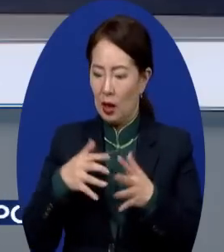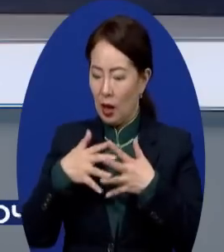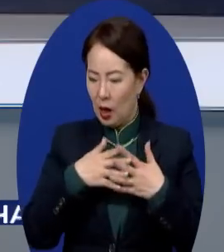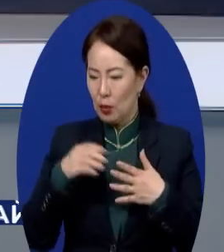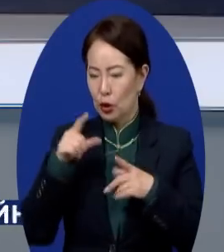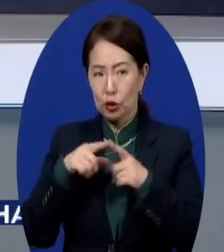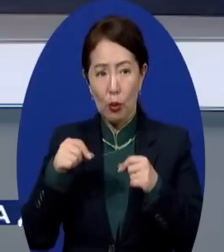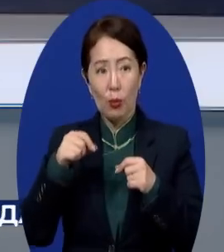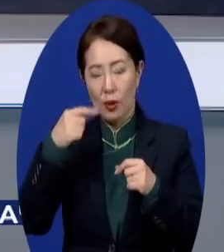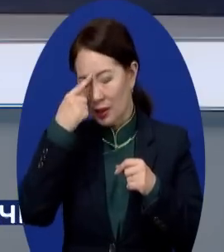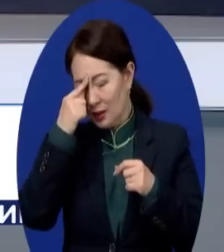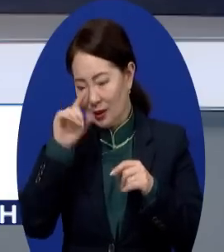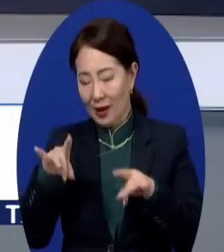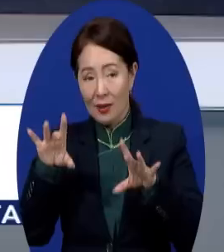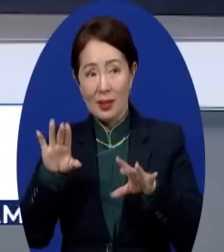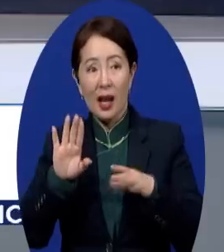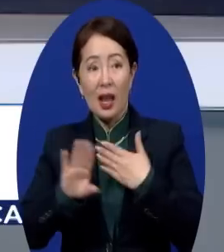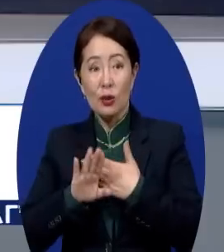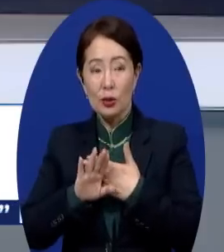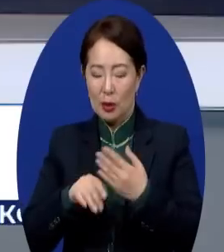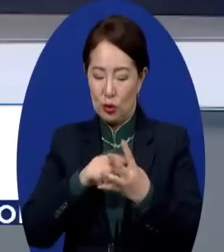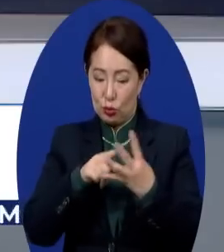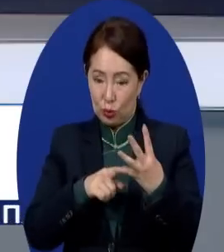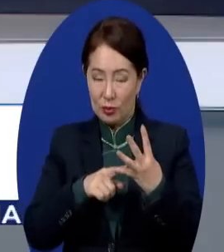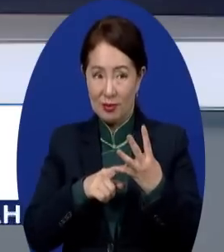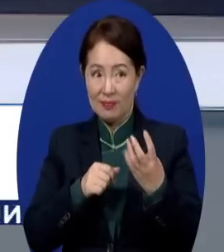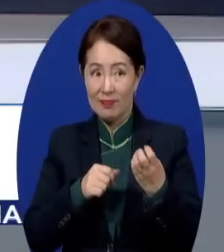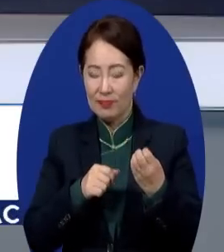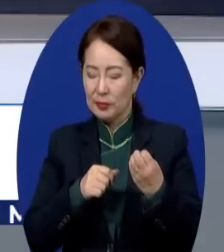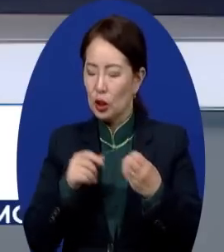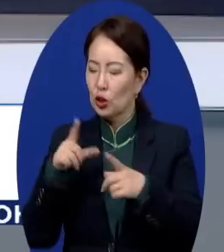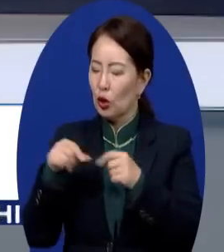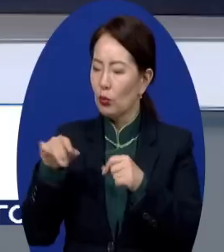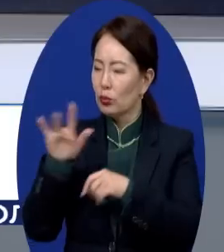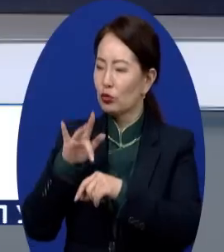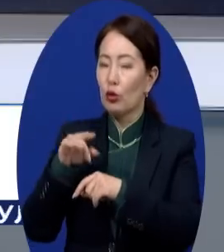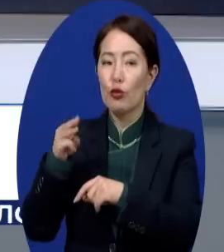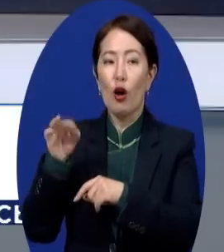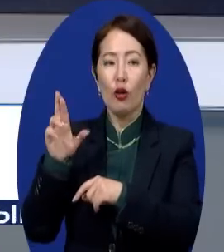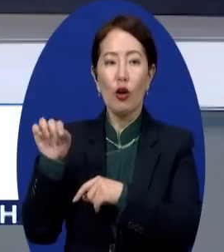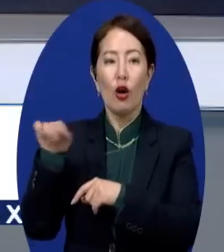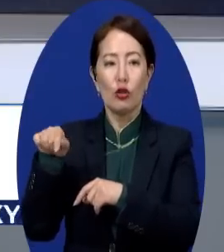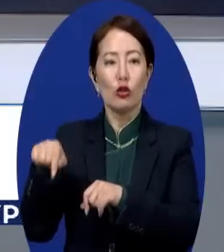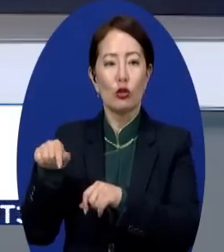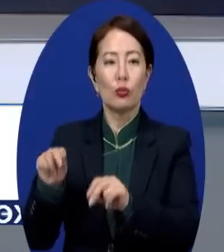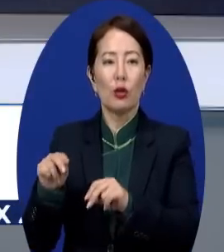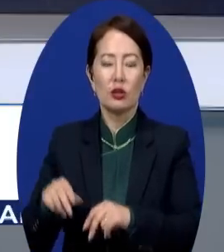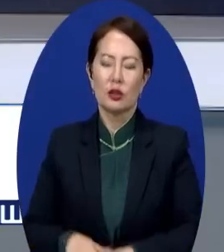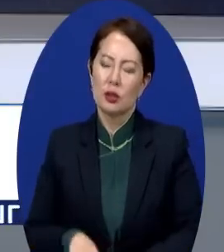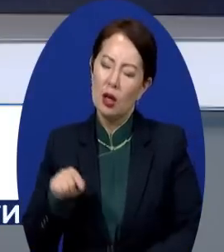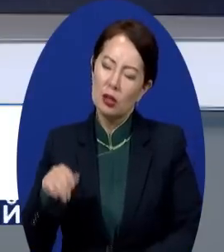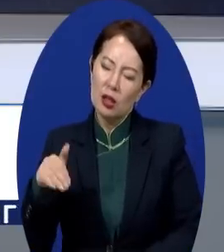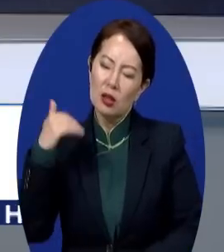Энэтхэг, Австралийн аюулгүй байдлын дөрвөн талт яриа хэлэлцээ Квад эвслийн дээд хэмжээний уулзалт Японы нийслэл Токио хотноо өнөөдөр боллоо. Энэ удаагийн